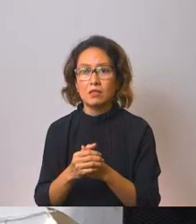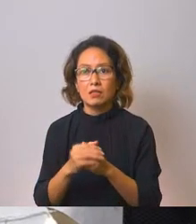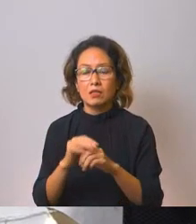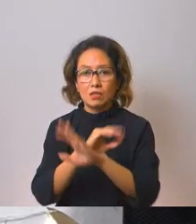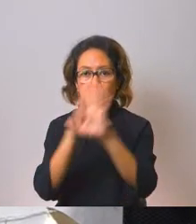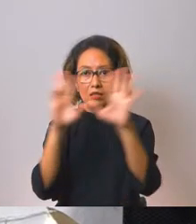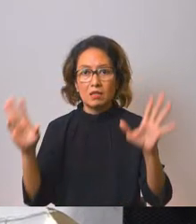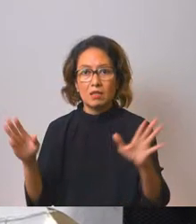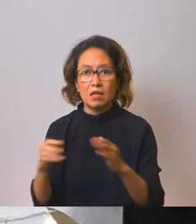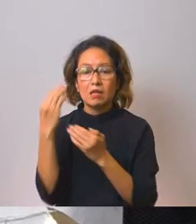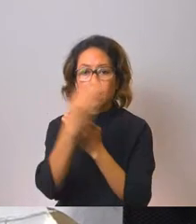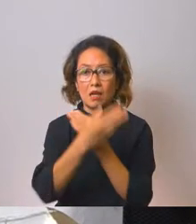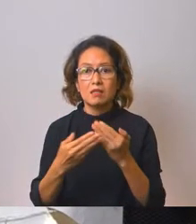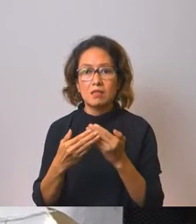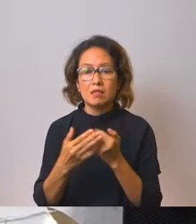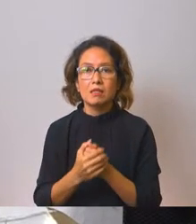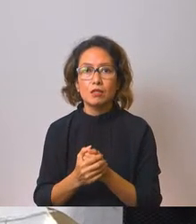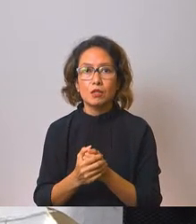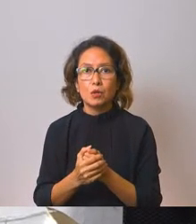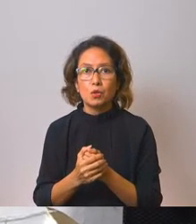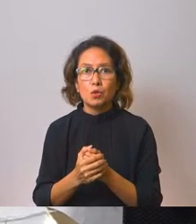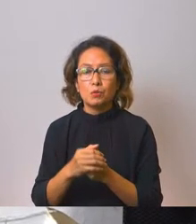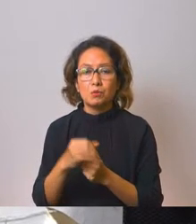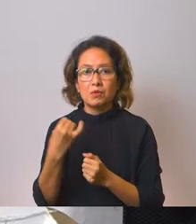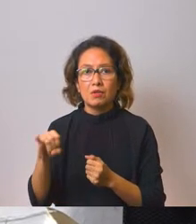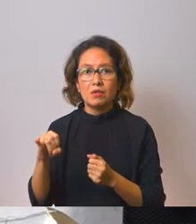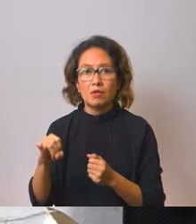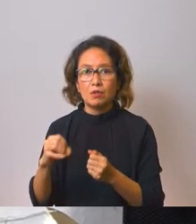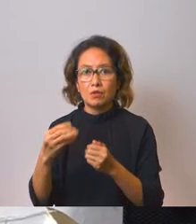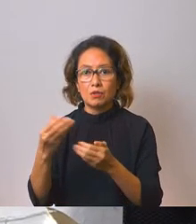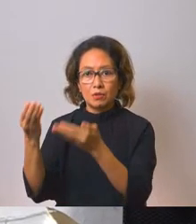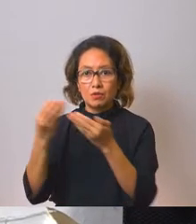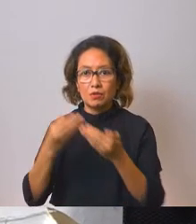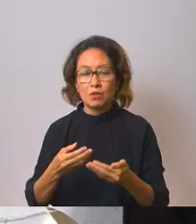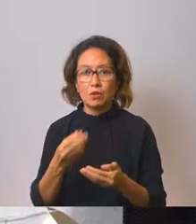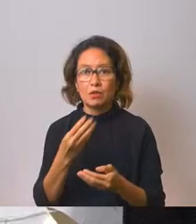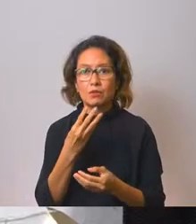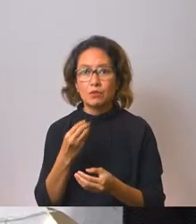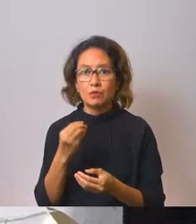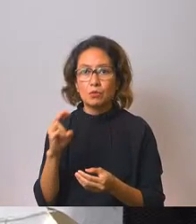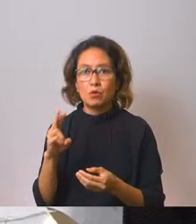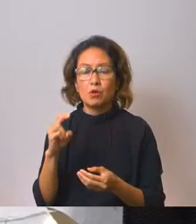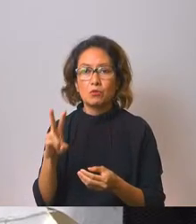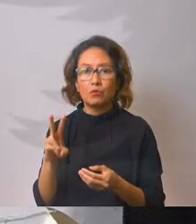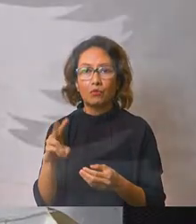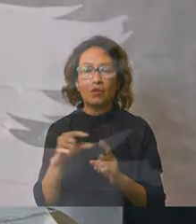tanggal 2 Januari 2022. Tuhan memberkati.